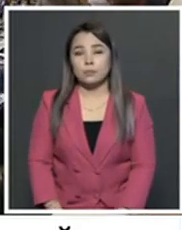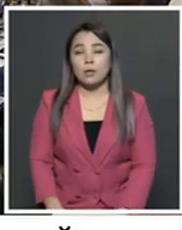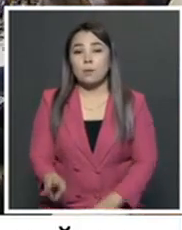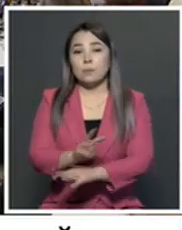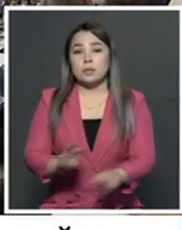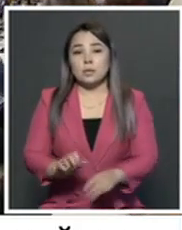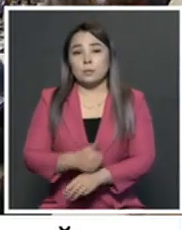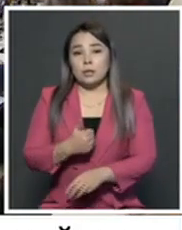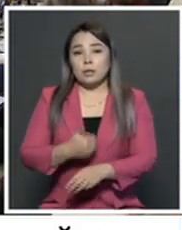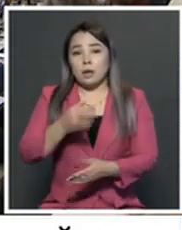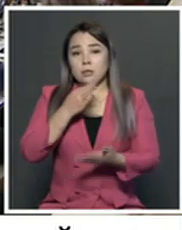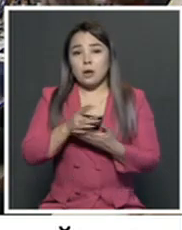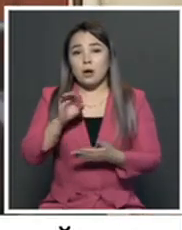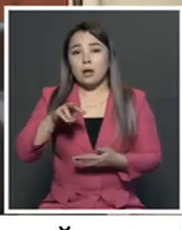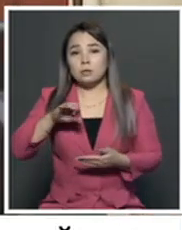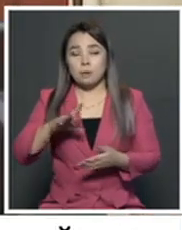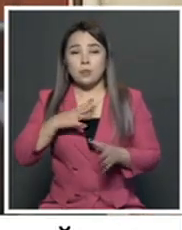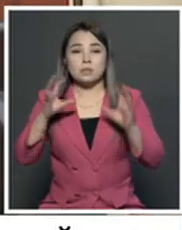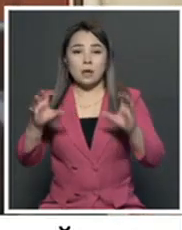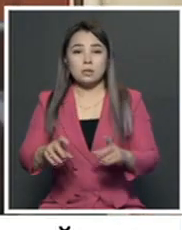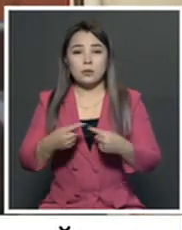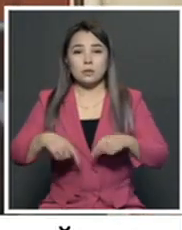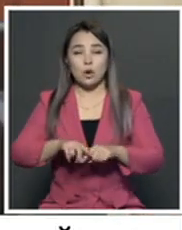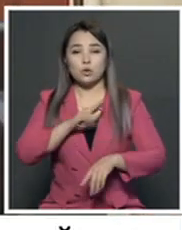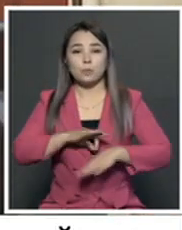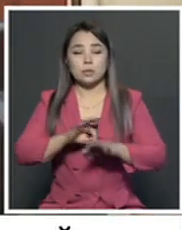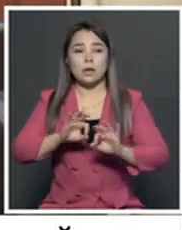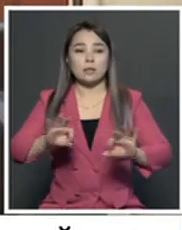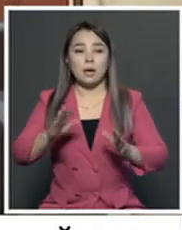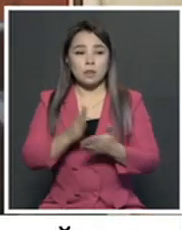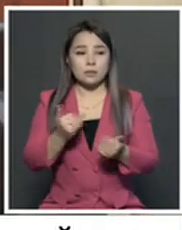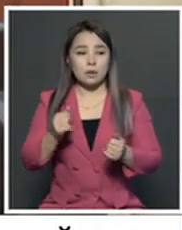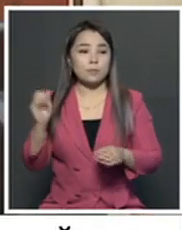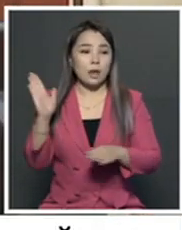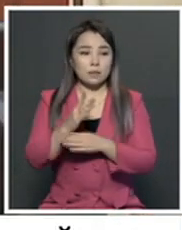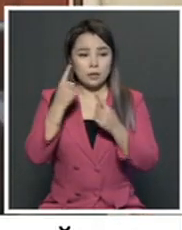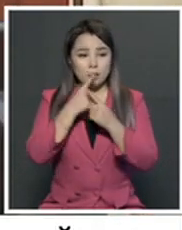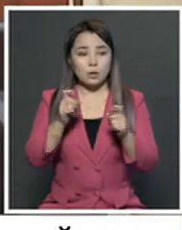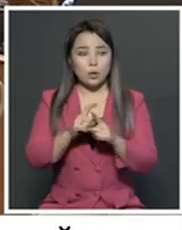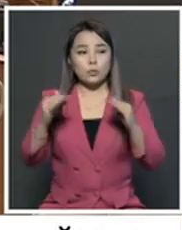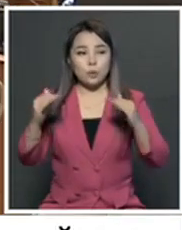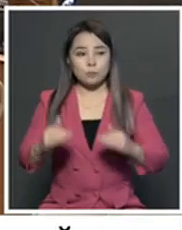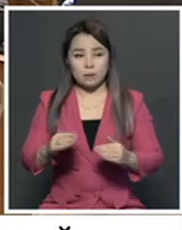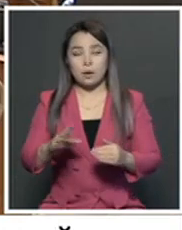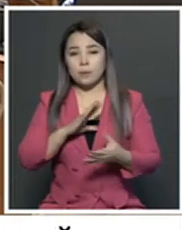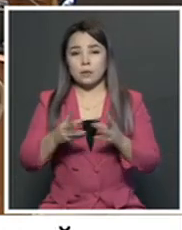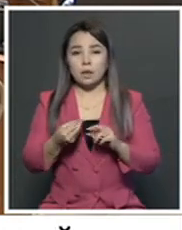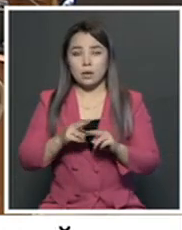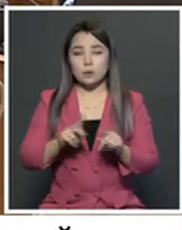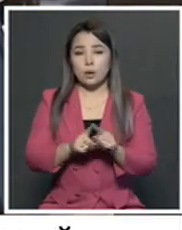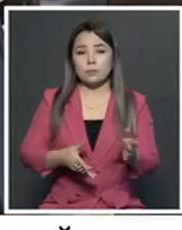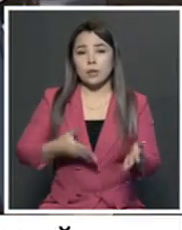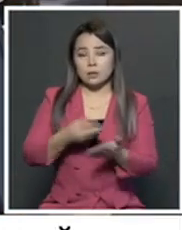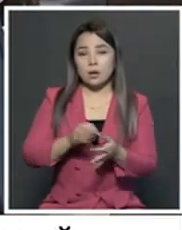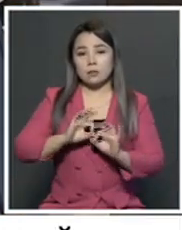Мәжіліс спикері коллекторлық агенттіктердің заң шеңберінде жұмыс істеу керегін баса айтты. Ал жарғы капиталының ең төменгі мөлшерін қаржы нарығын реттеу агенттігіне